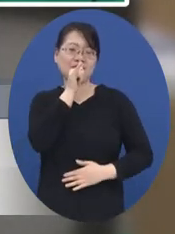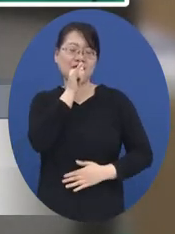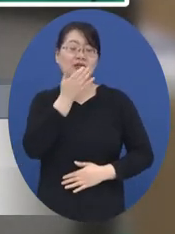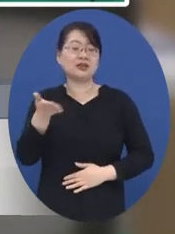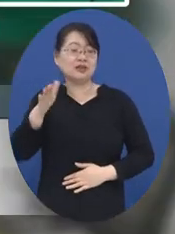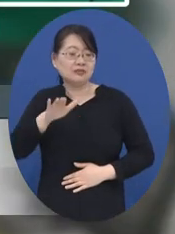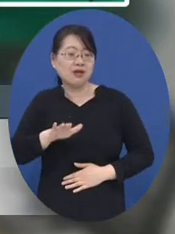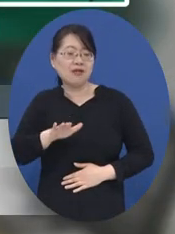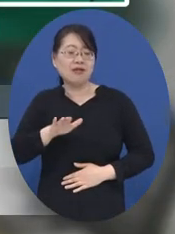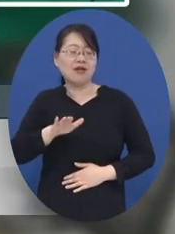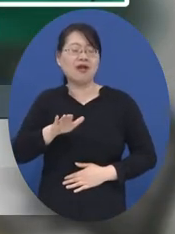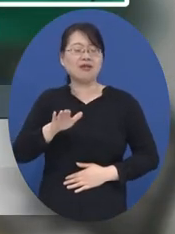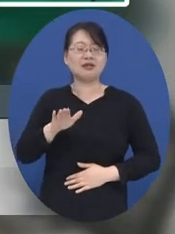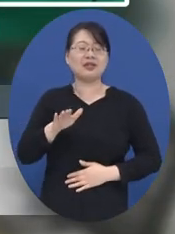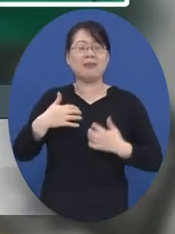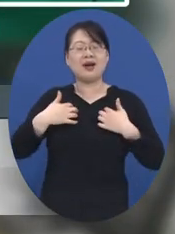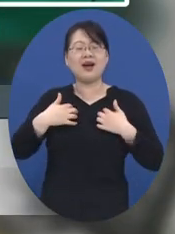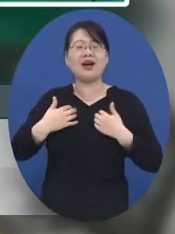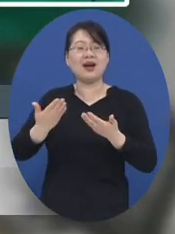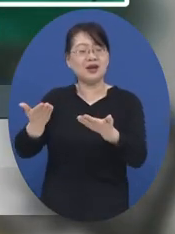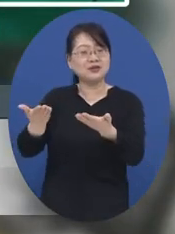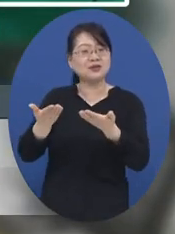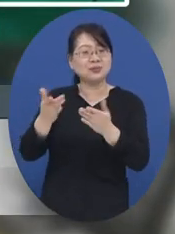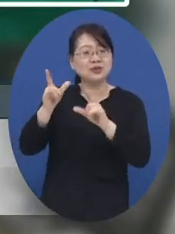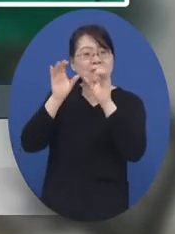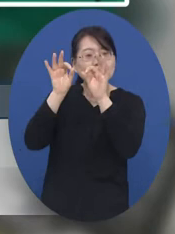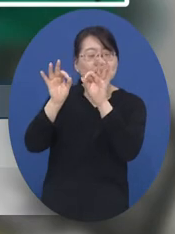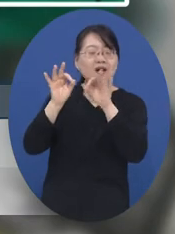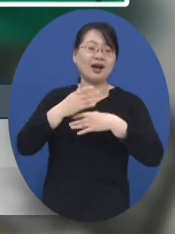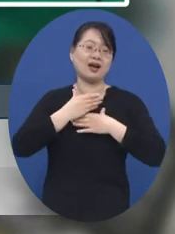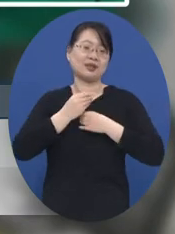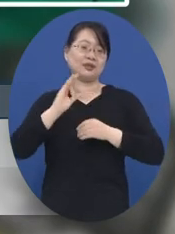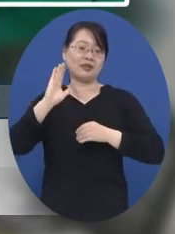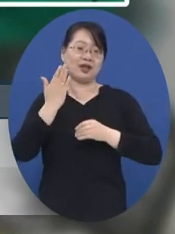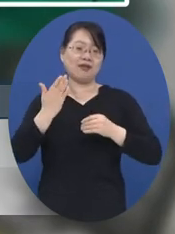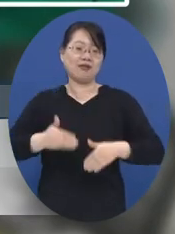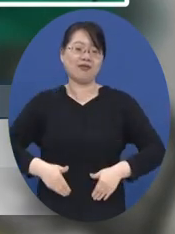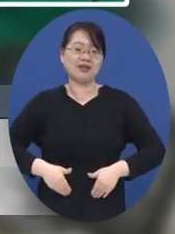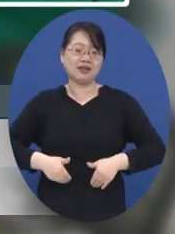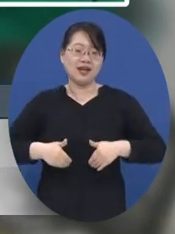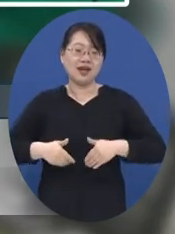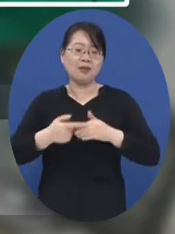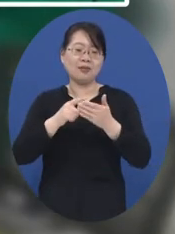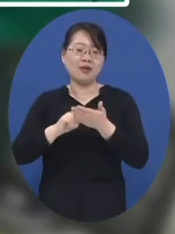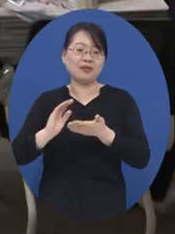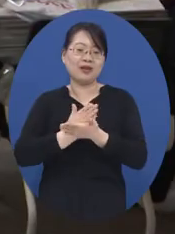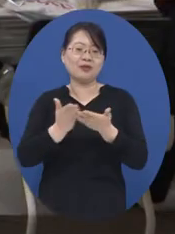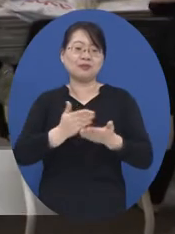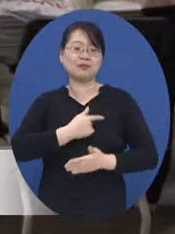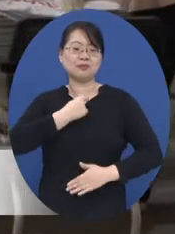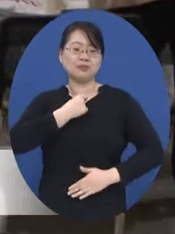있었거든요. 근데 그런 모습을 보니까 저희도 좀 안심이 되고 많은 게 따뜻함을 좀 주고 싶기도 하고.